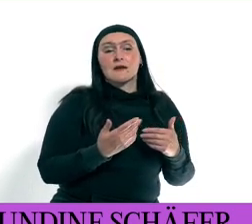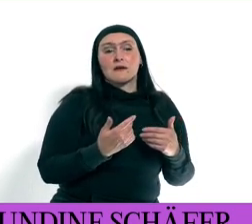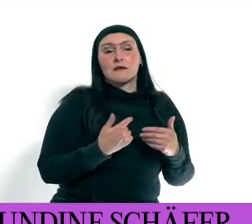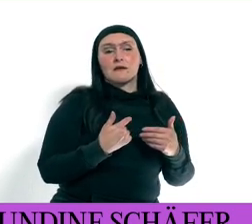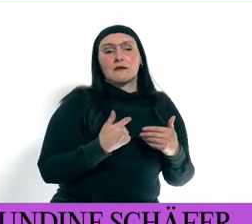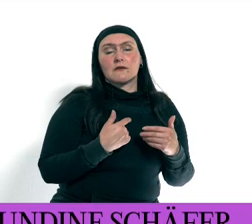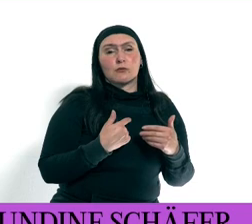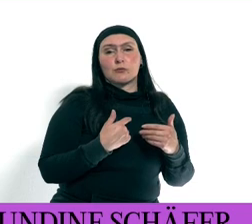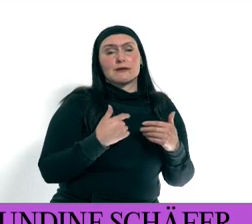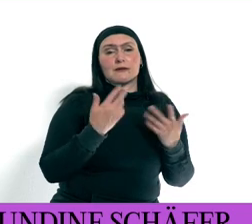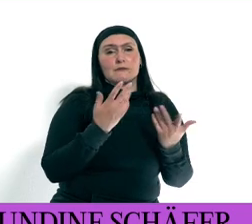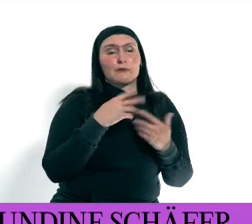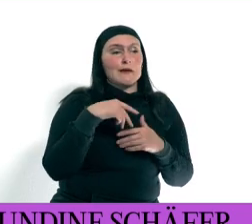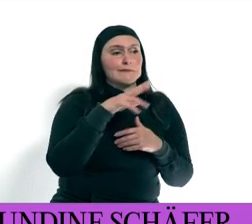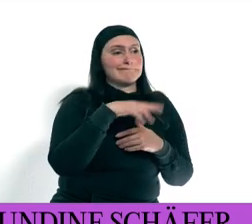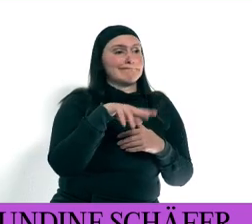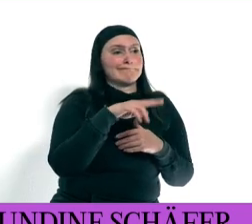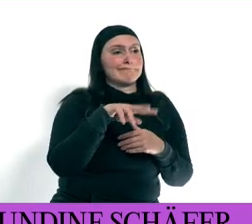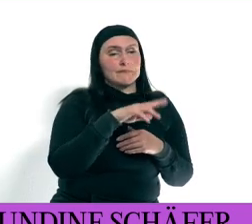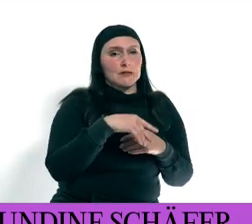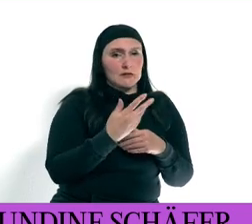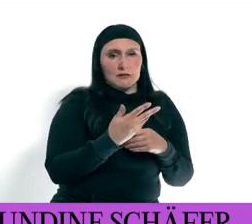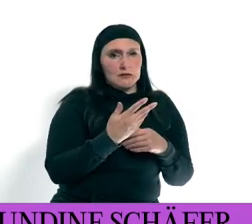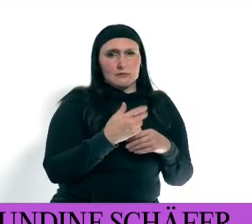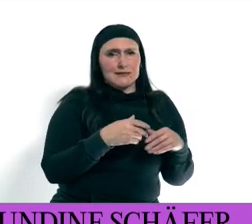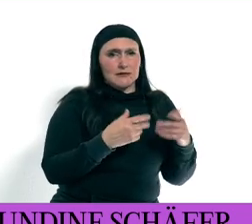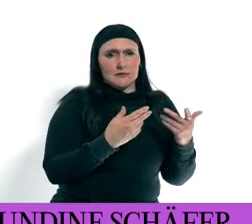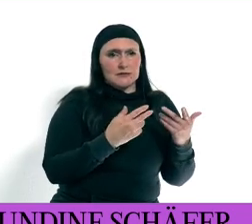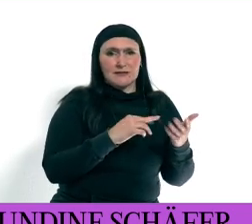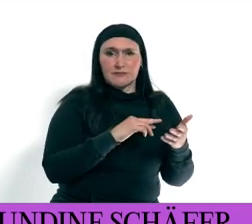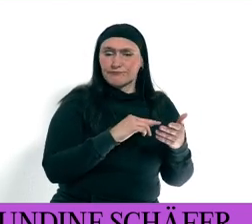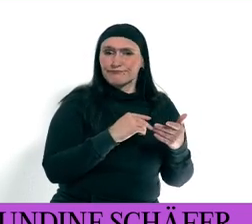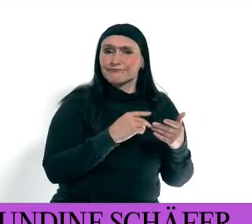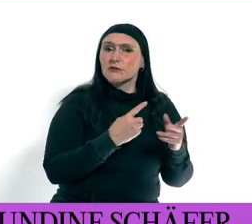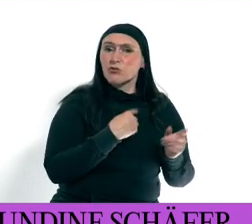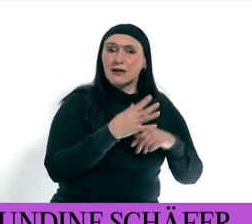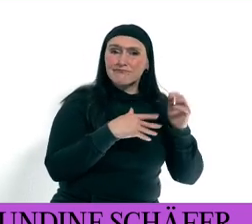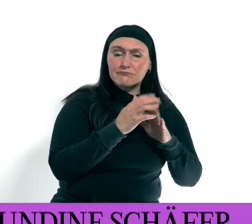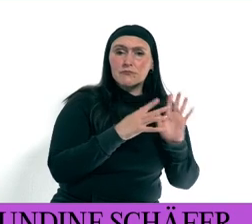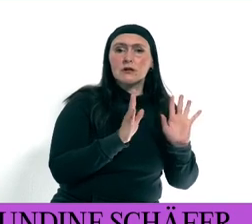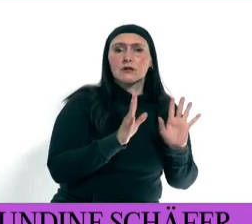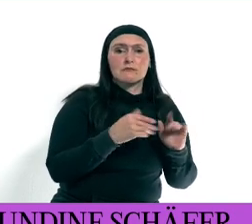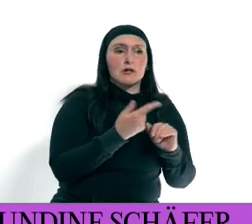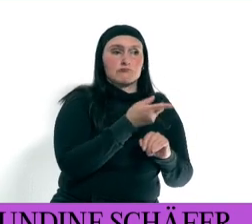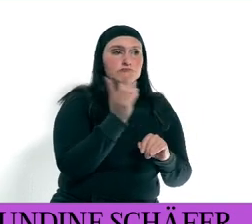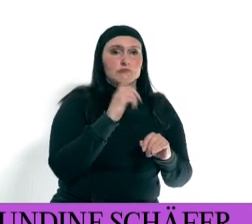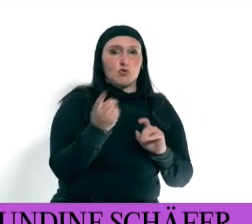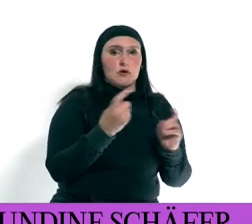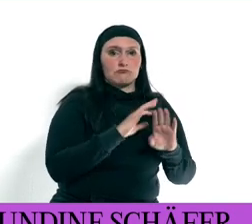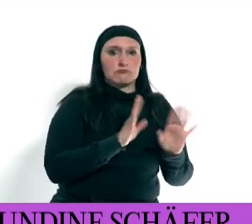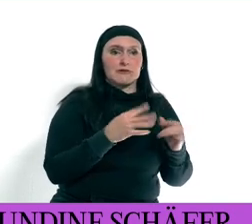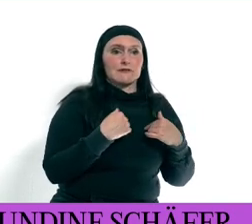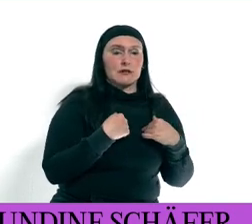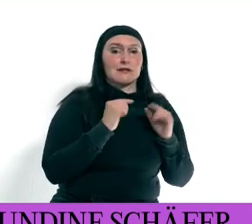nach Räumen suchten, war, dass das ganze Land sozusagen im Besitz der Bauherren ist und dass es